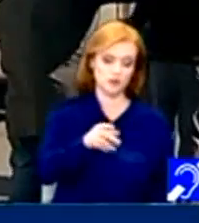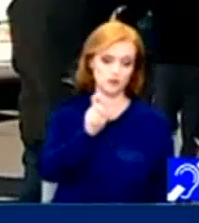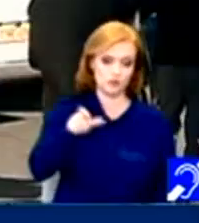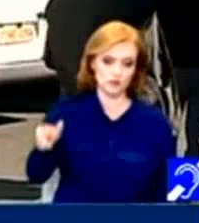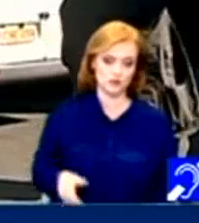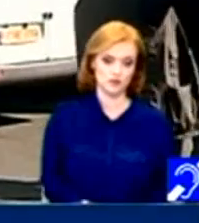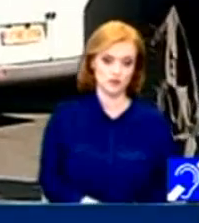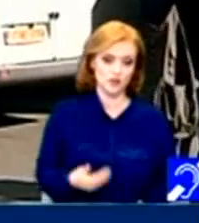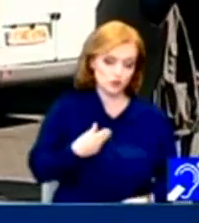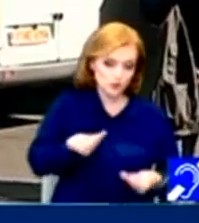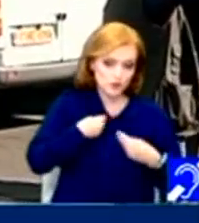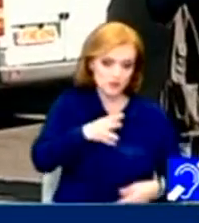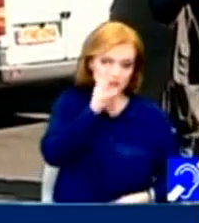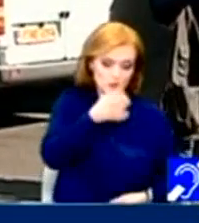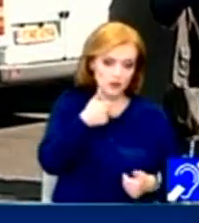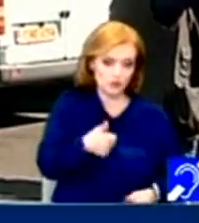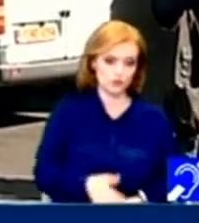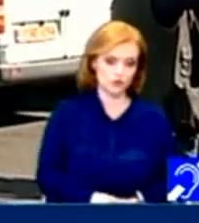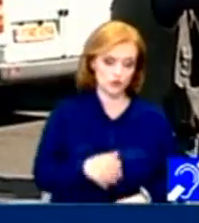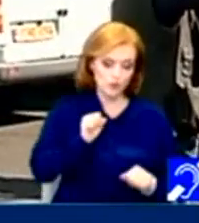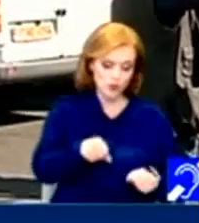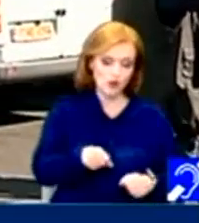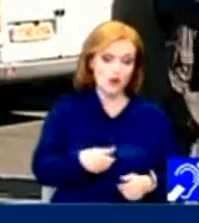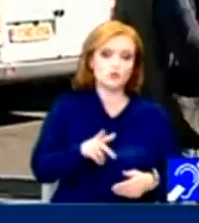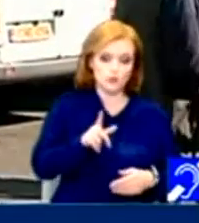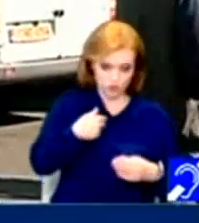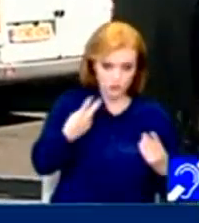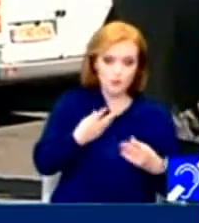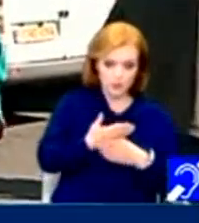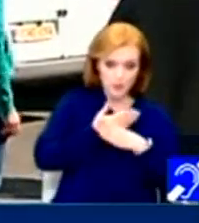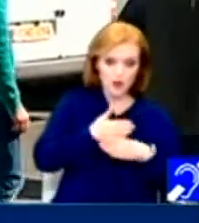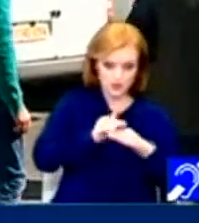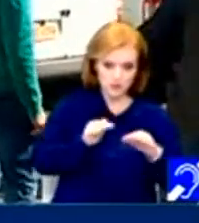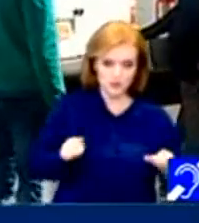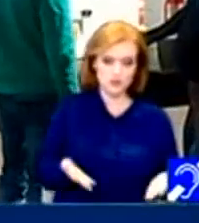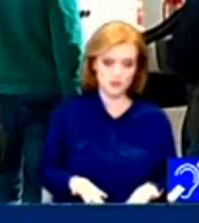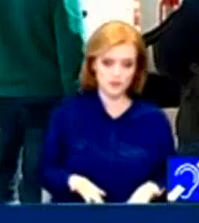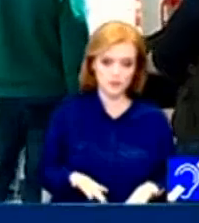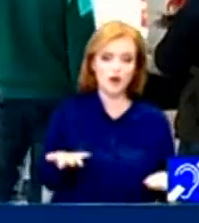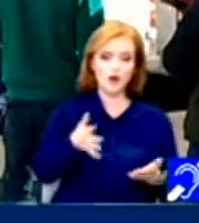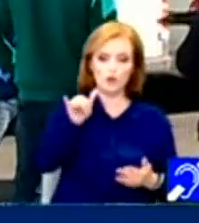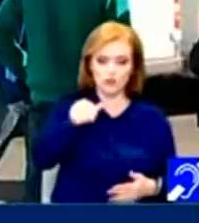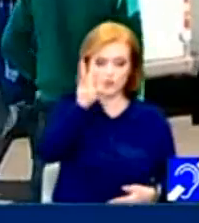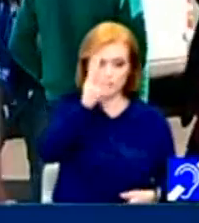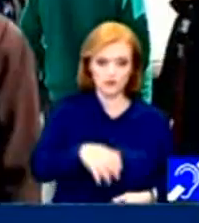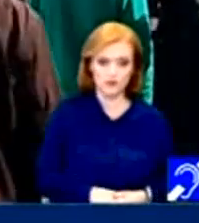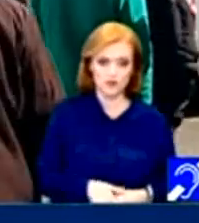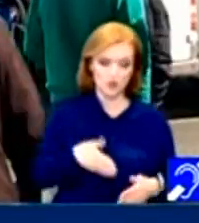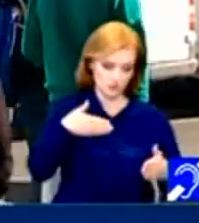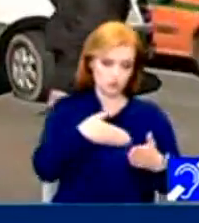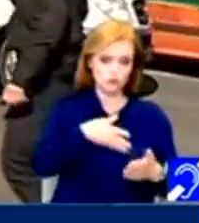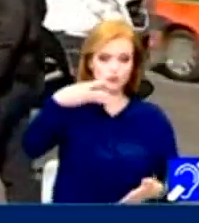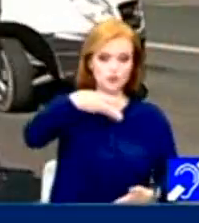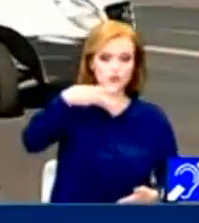dăi zarplată, să-mi dăi și trebuie să mă ajute pe mine copiii, să mă ajute. Eu niște... Deci salariul aveți? 38, până 3.000 de lei